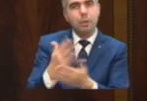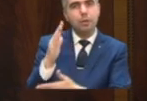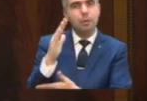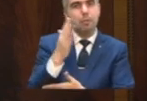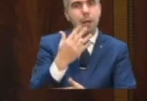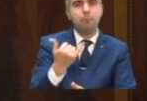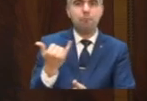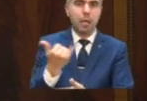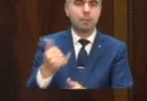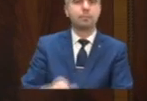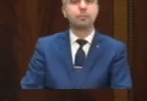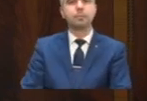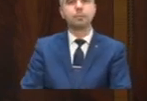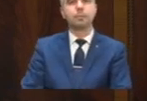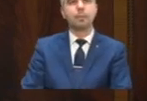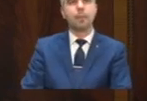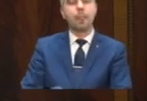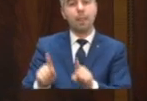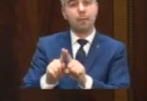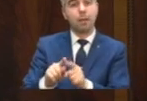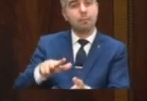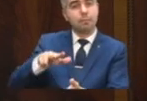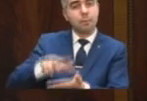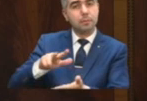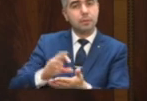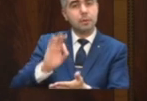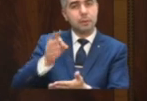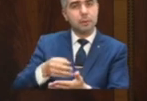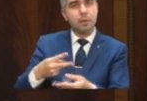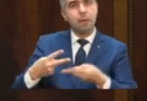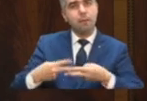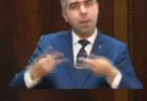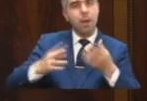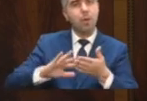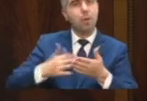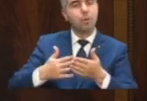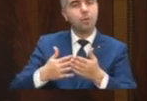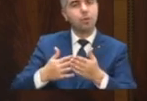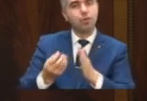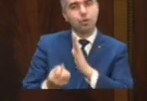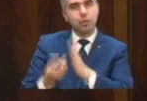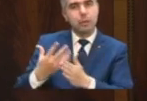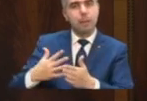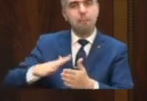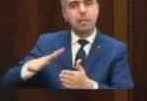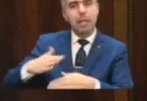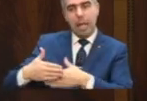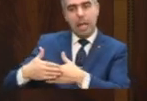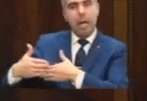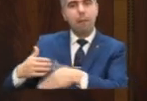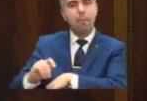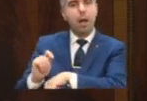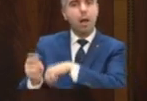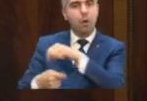نفس السياق، فإن المعايير المعتمدة لتأهيل المراكز الصاعدة من عدمها تبقى